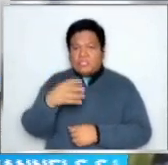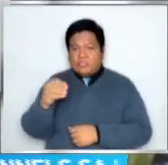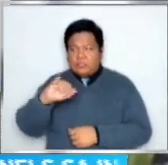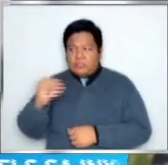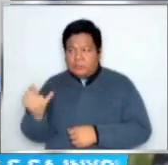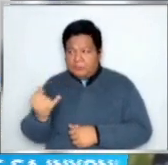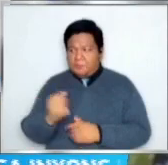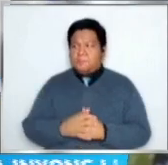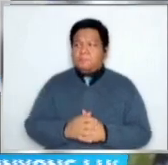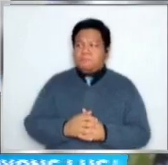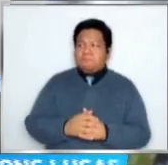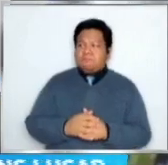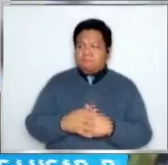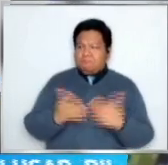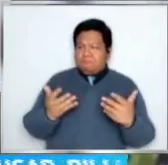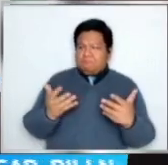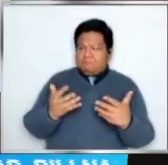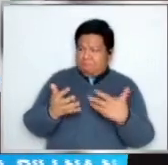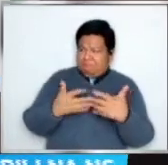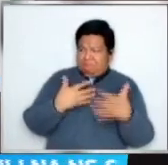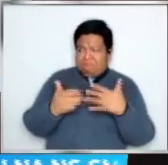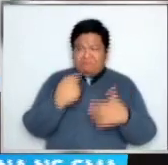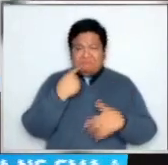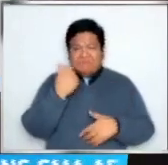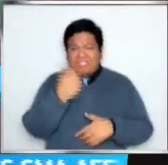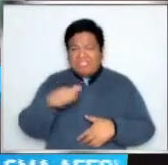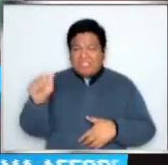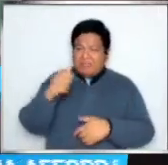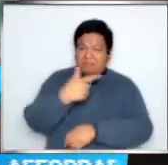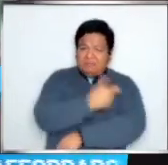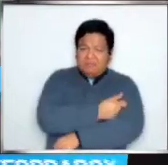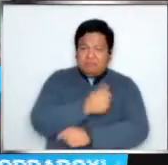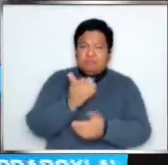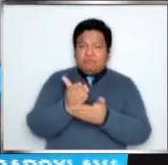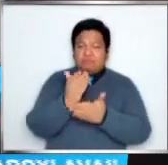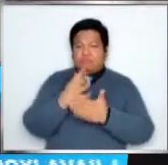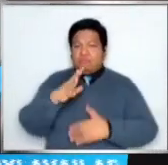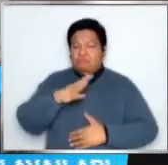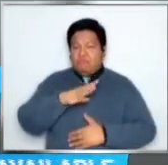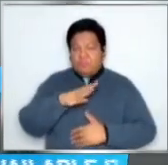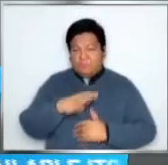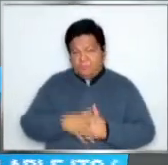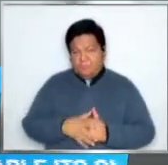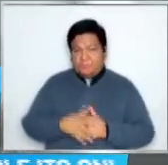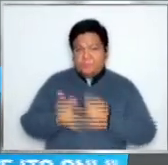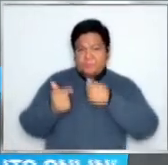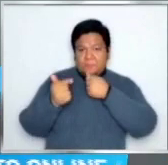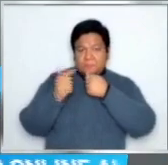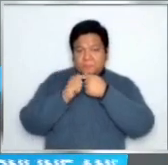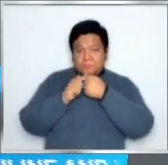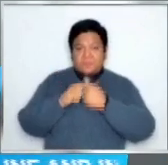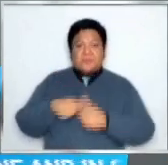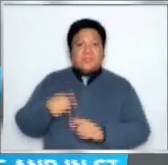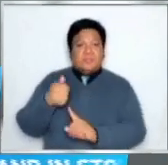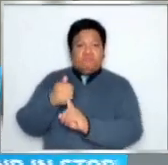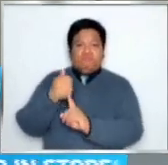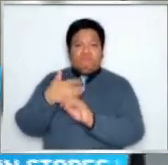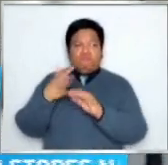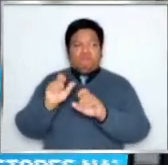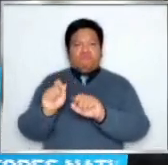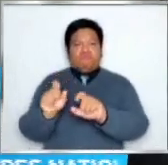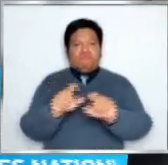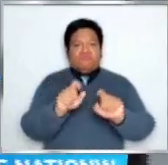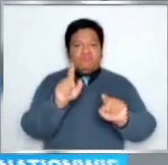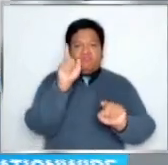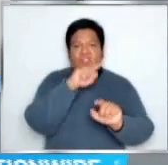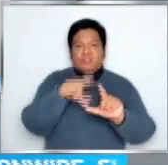Johnson. Yes. But initially, kahit anong brand, pwede. Marami na daw ang nabentahan ang suspect ng mga peking vaccination card. Depensa ng suspect. Himo